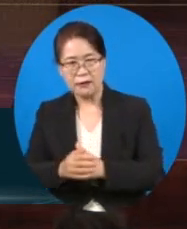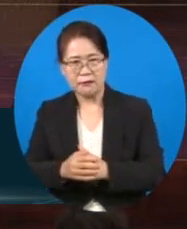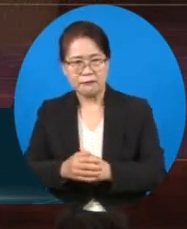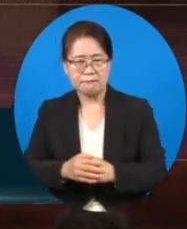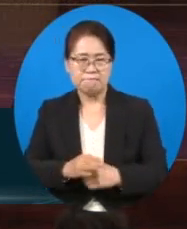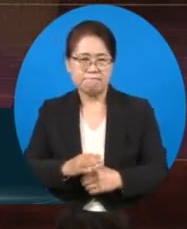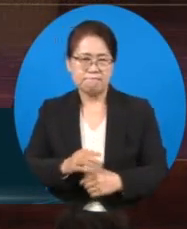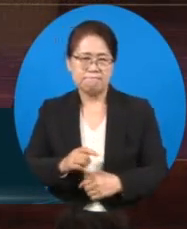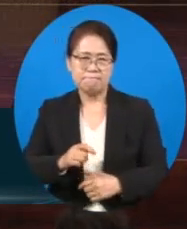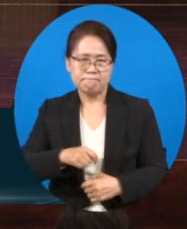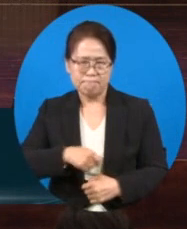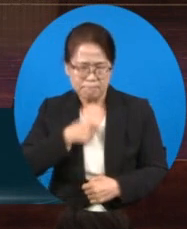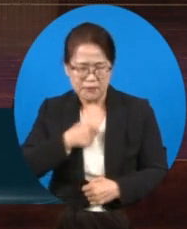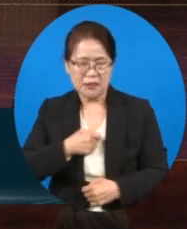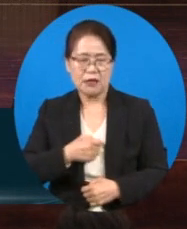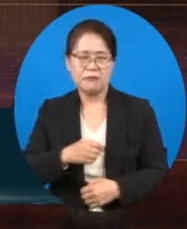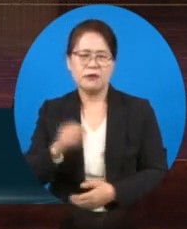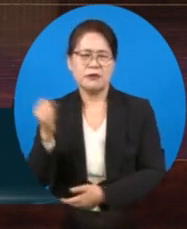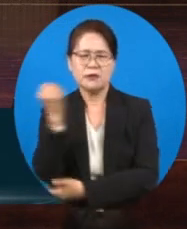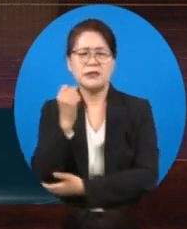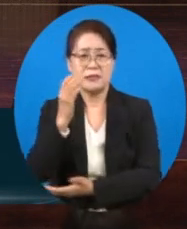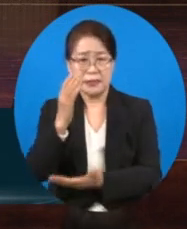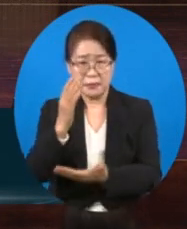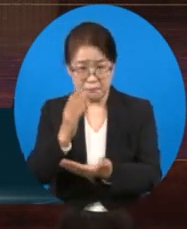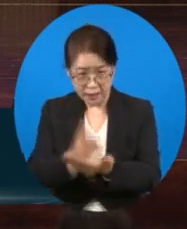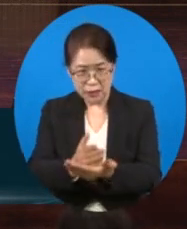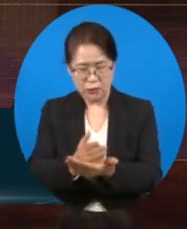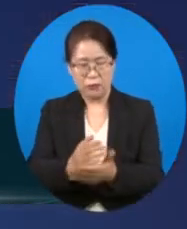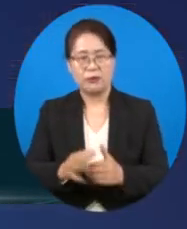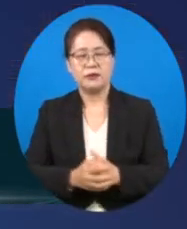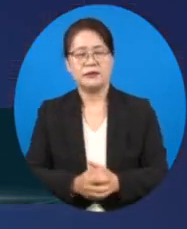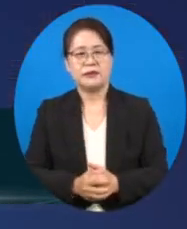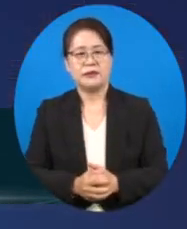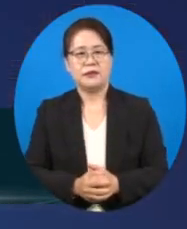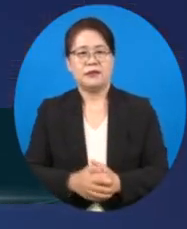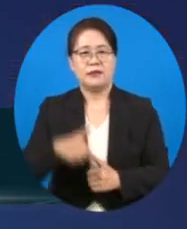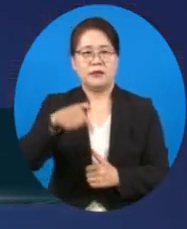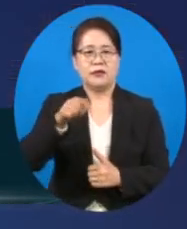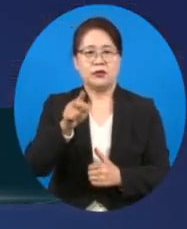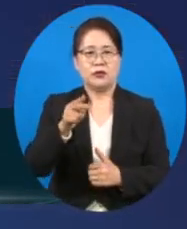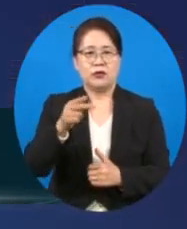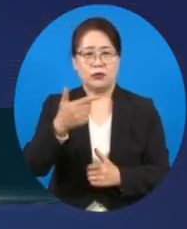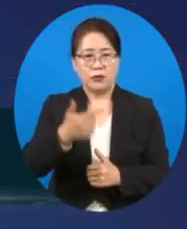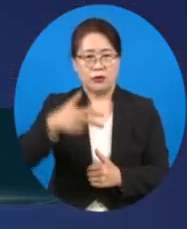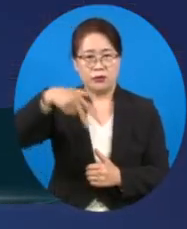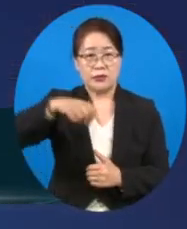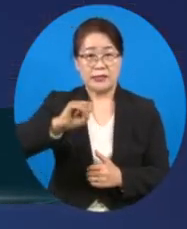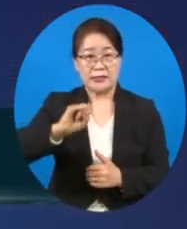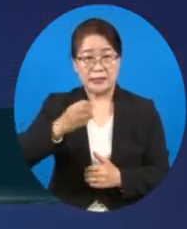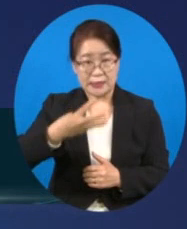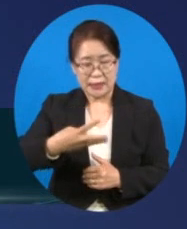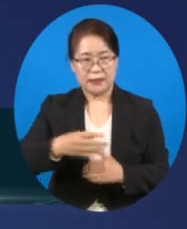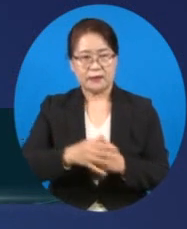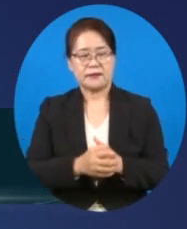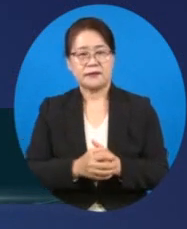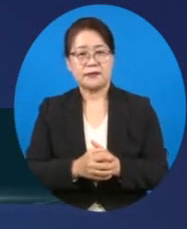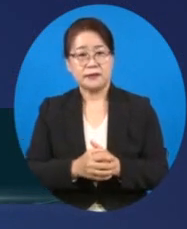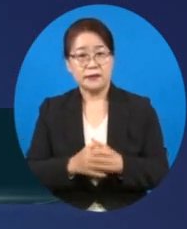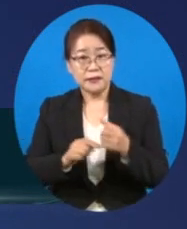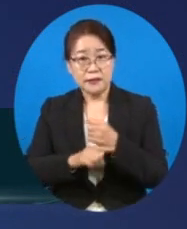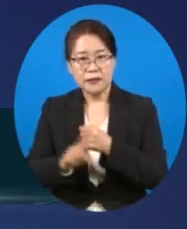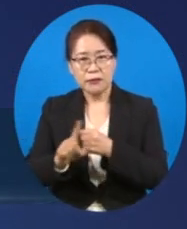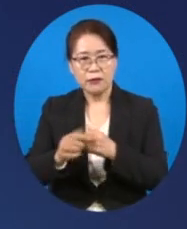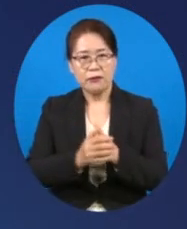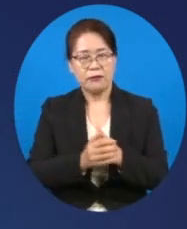견실하며 건드리지 말고 거기 보게 되면 견실하여 흔들리지 말고라는 말이 나와요 현실이라고 하는